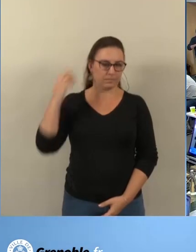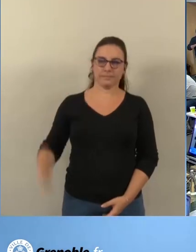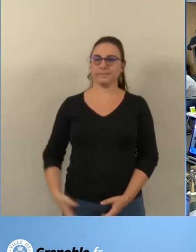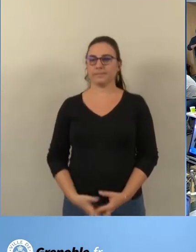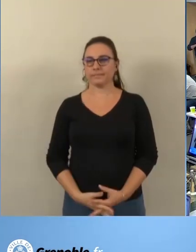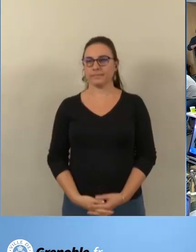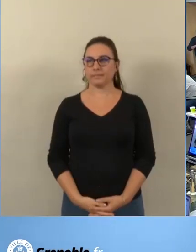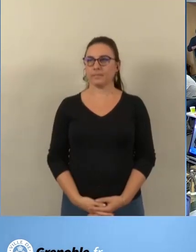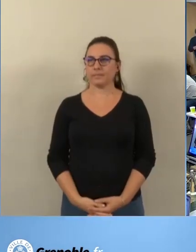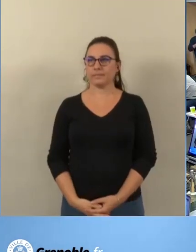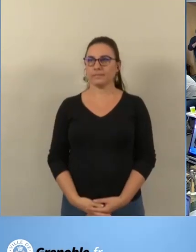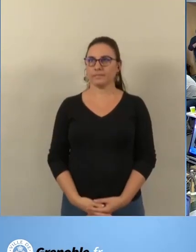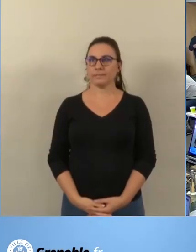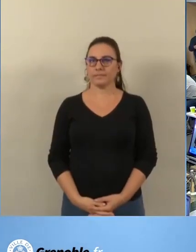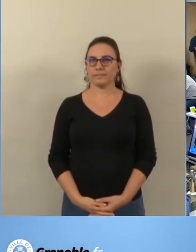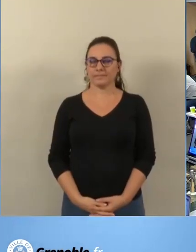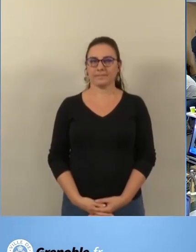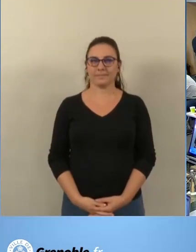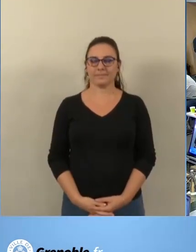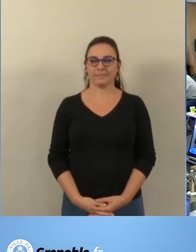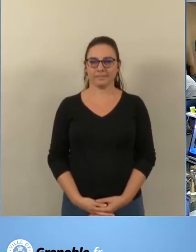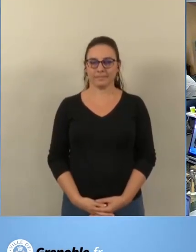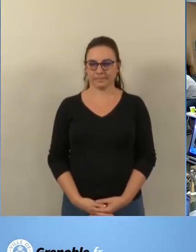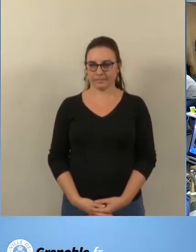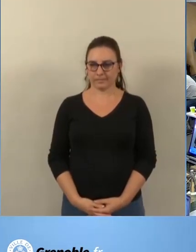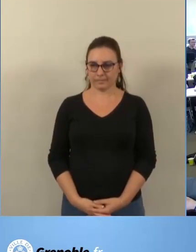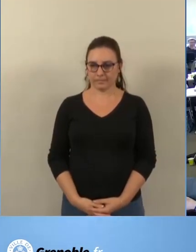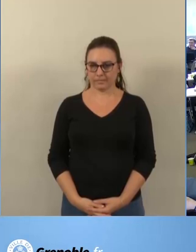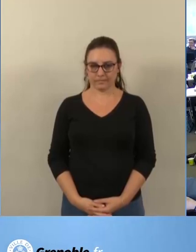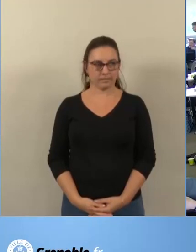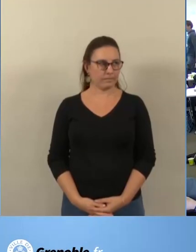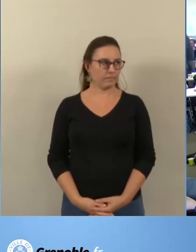Jamel ouazizi Amel Zenatti